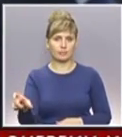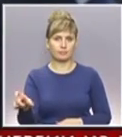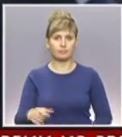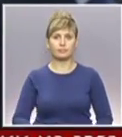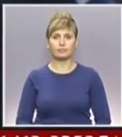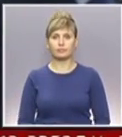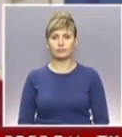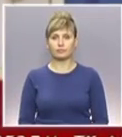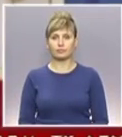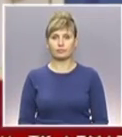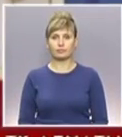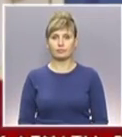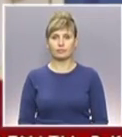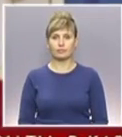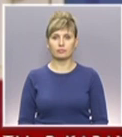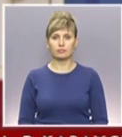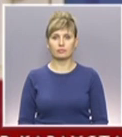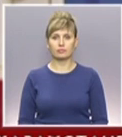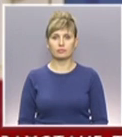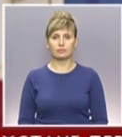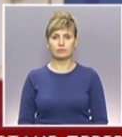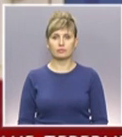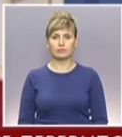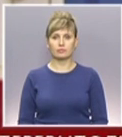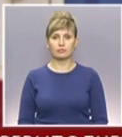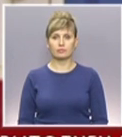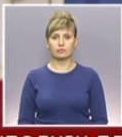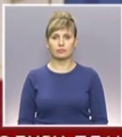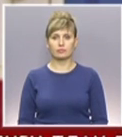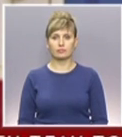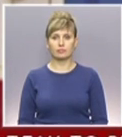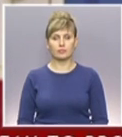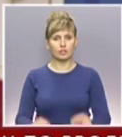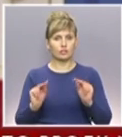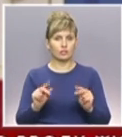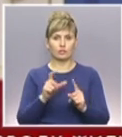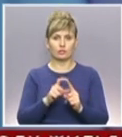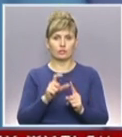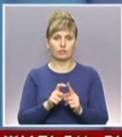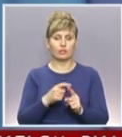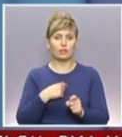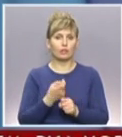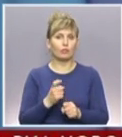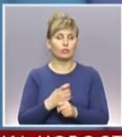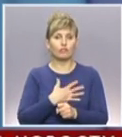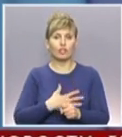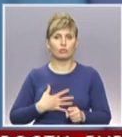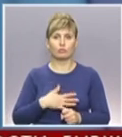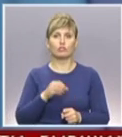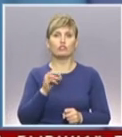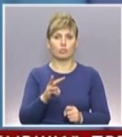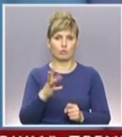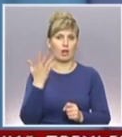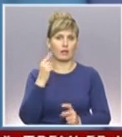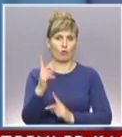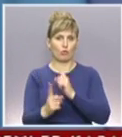сізге куш кулат, зор ден саулык берсін. Честное слово, Нурсан Абич, волнуюсь больше, чем когда вылетаю в